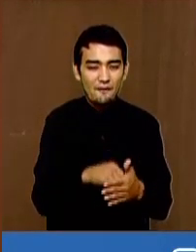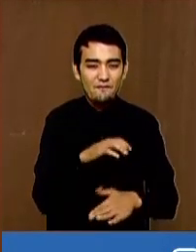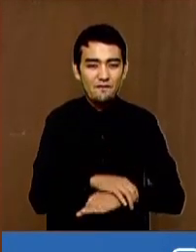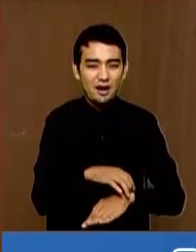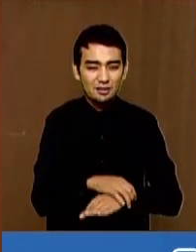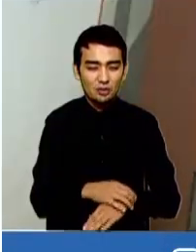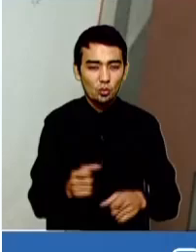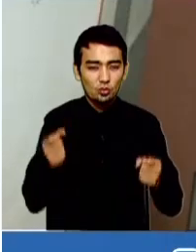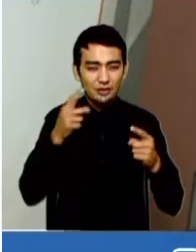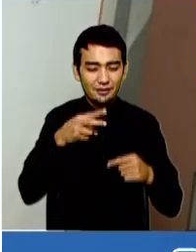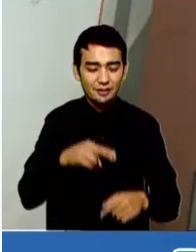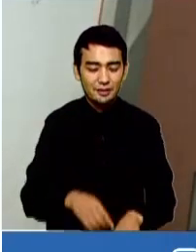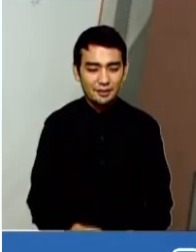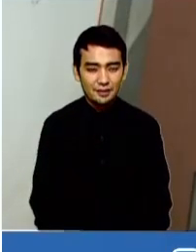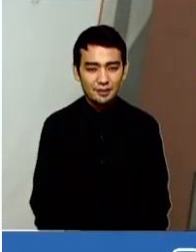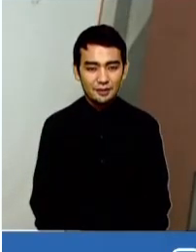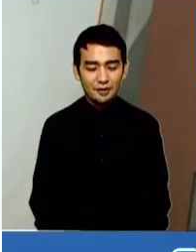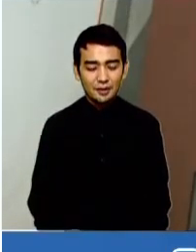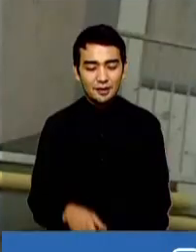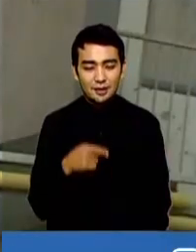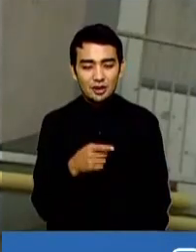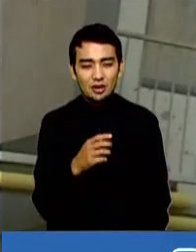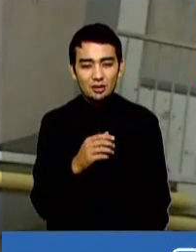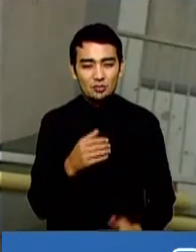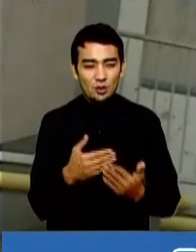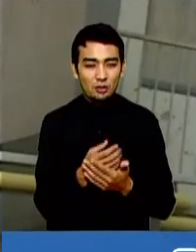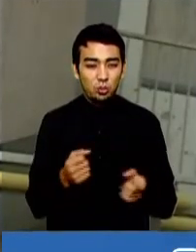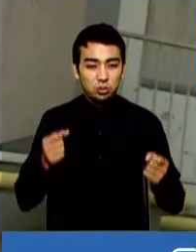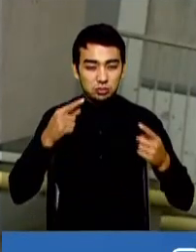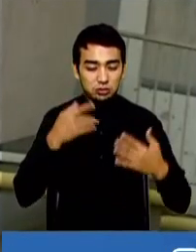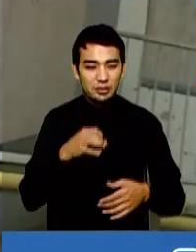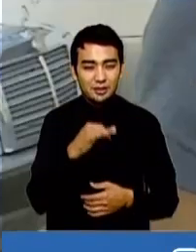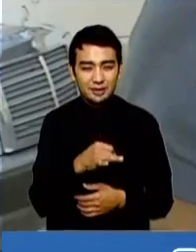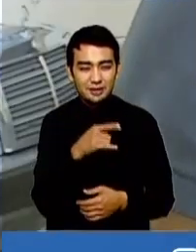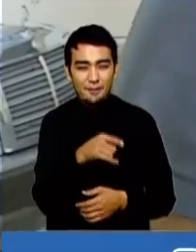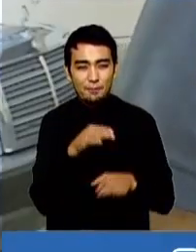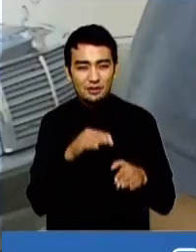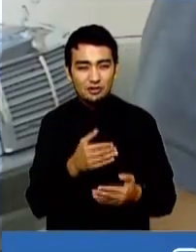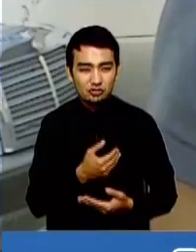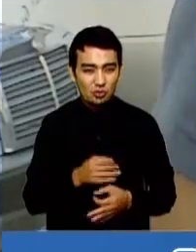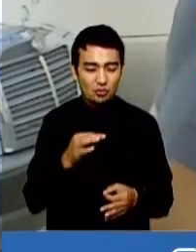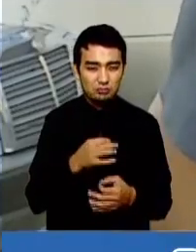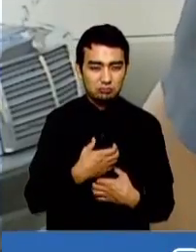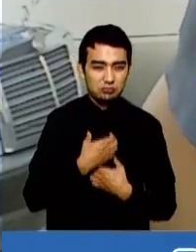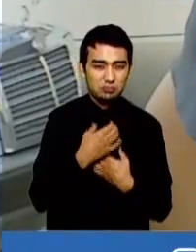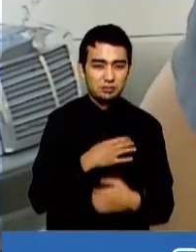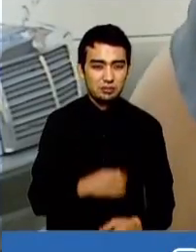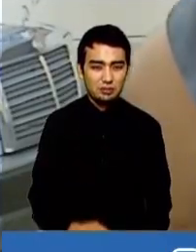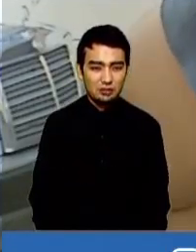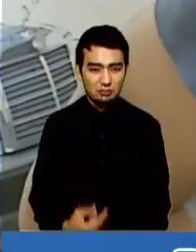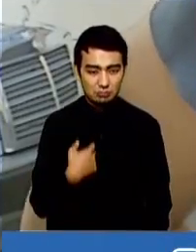факторларды анықтау үшін. Ықшам ауданының шырқын бұзған жаңалықтан кейін мұнда тұратындардан да маза кеткен. Мына жайтты естіп негізі шок болып отыр, шыны